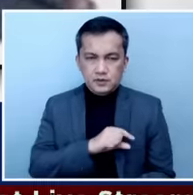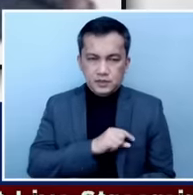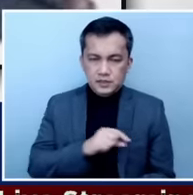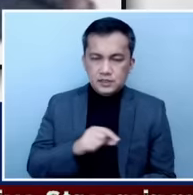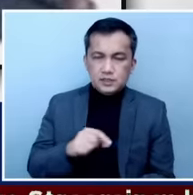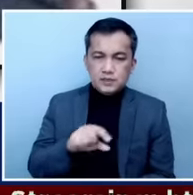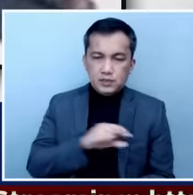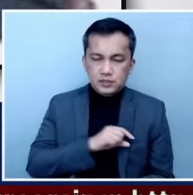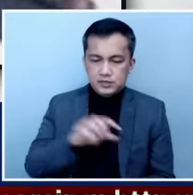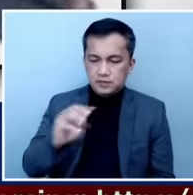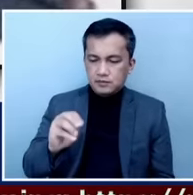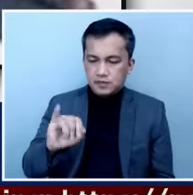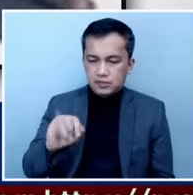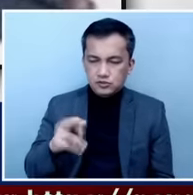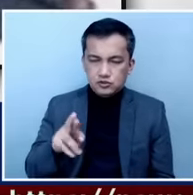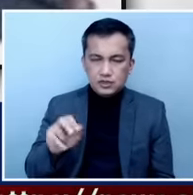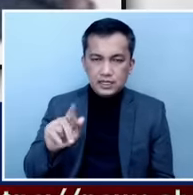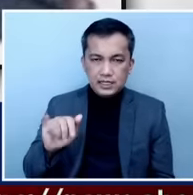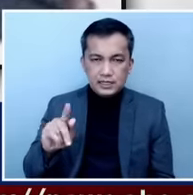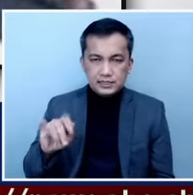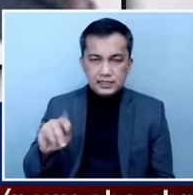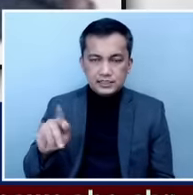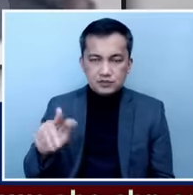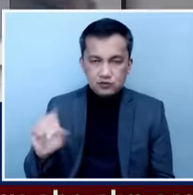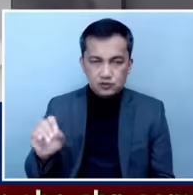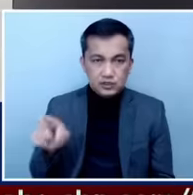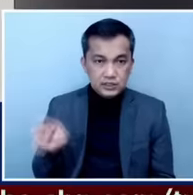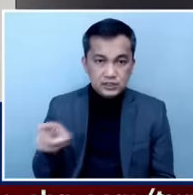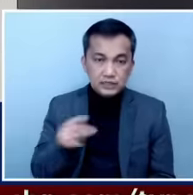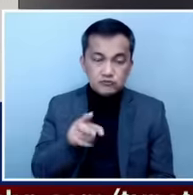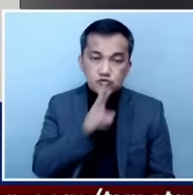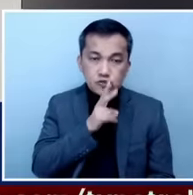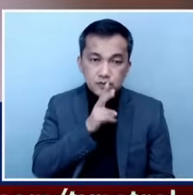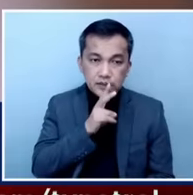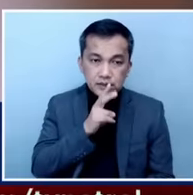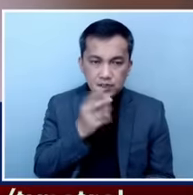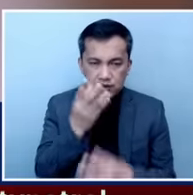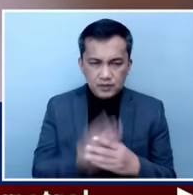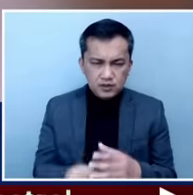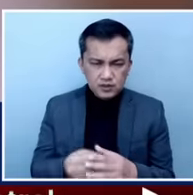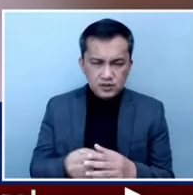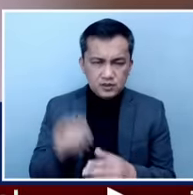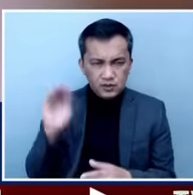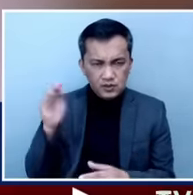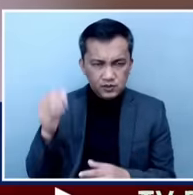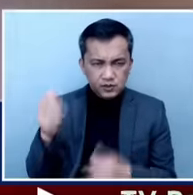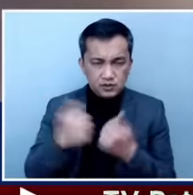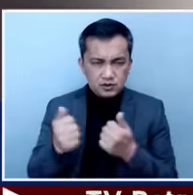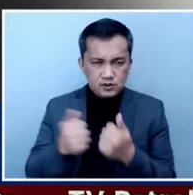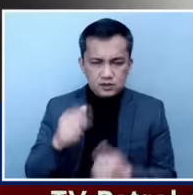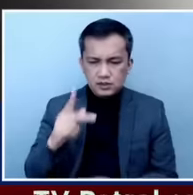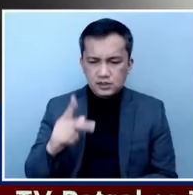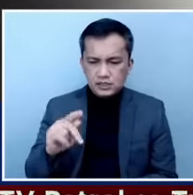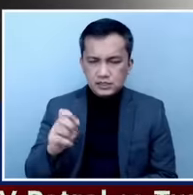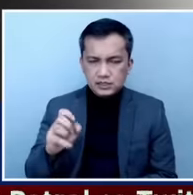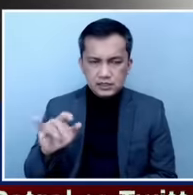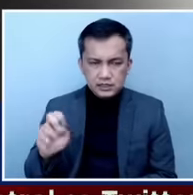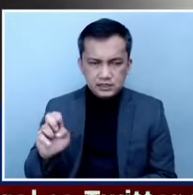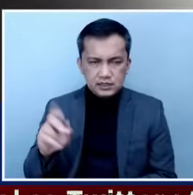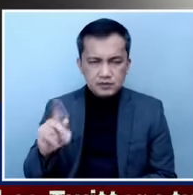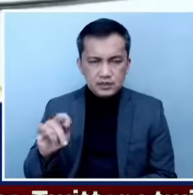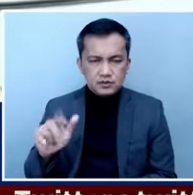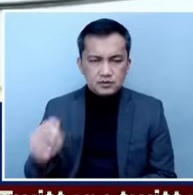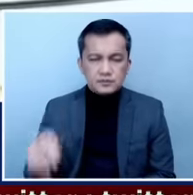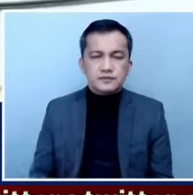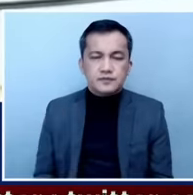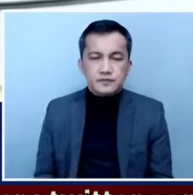Alan De Castro. Si De Castro ang isa sa pangunahing suspect sa pagkawala ni beauty pageant contestant Catherine Camilon. The case